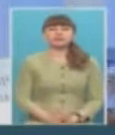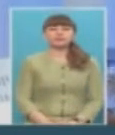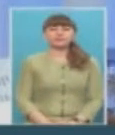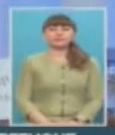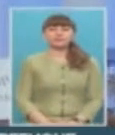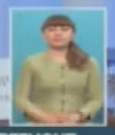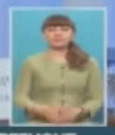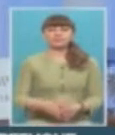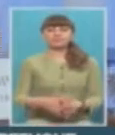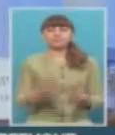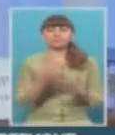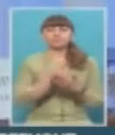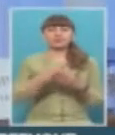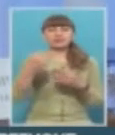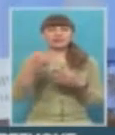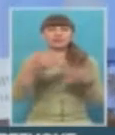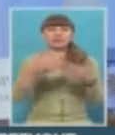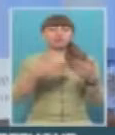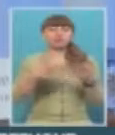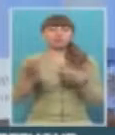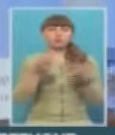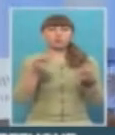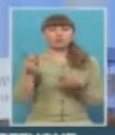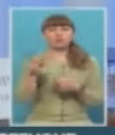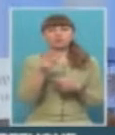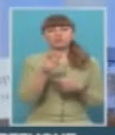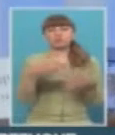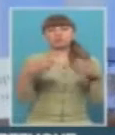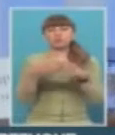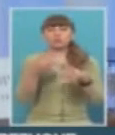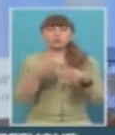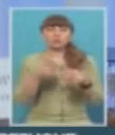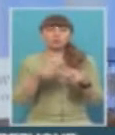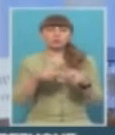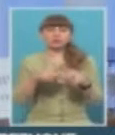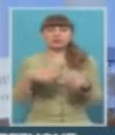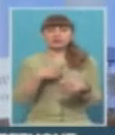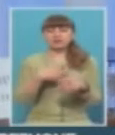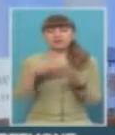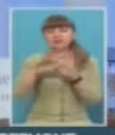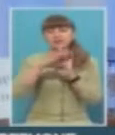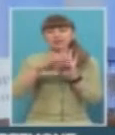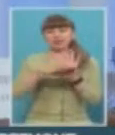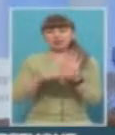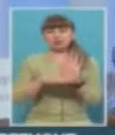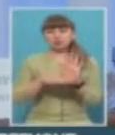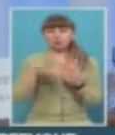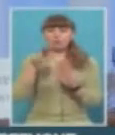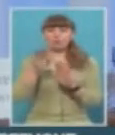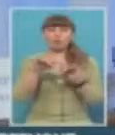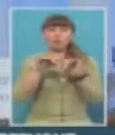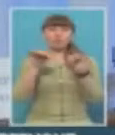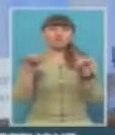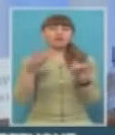ставим перед руководством и компанией, и ССГПО очень амбициозные задачи по